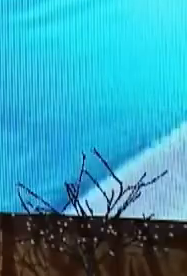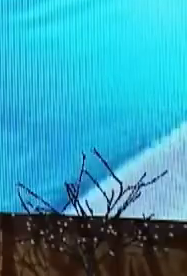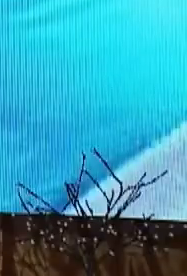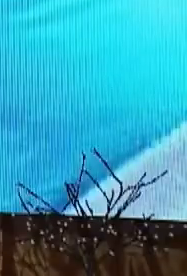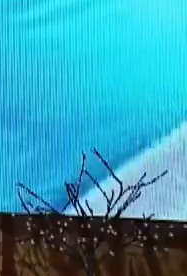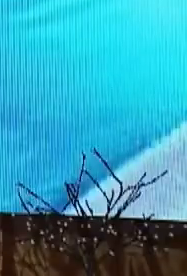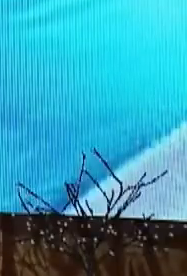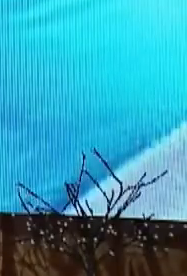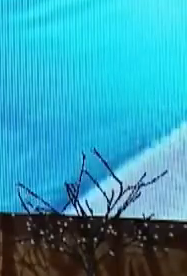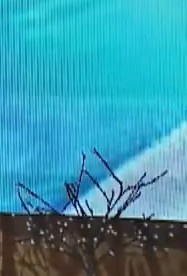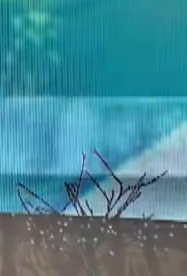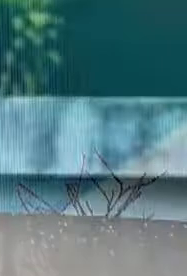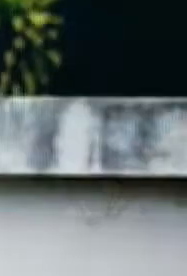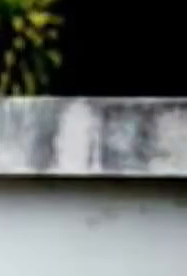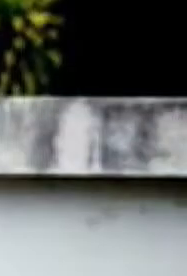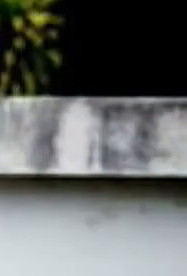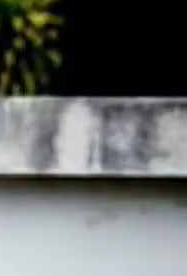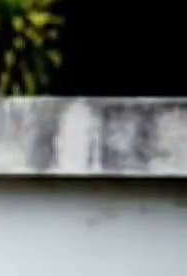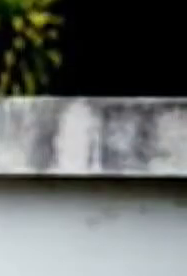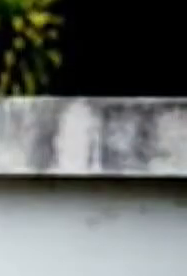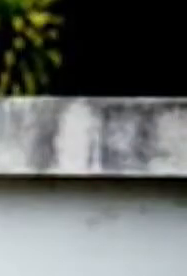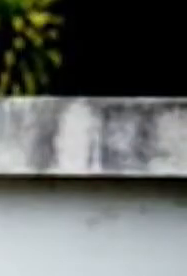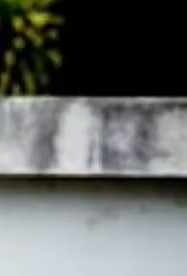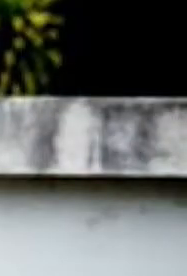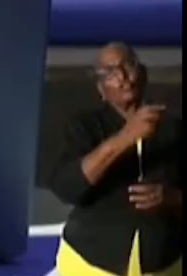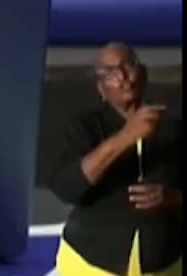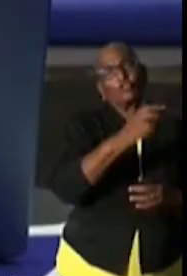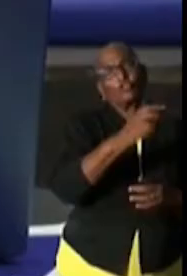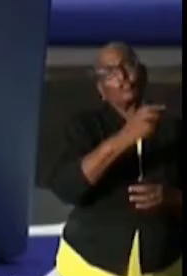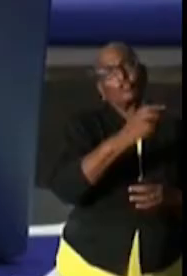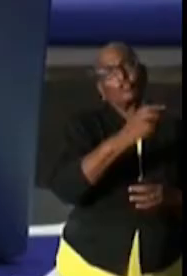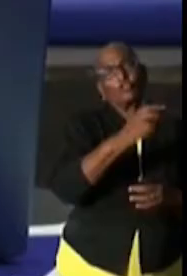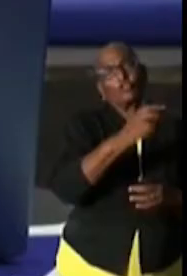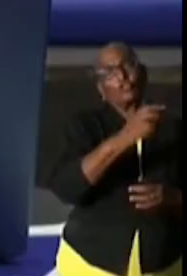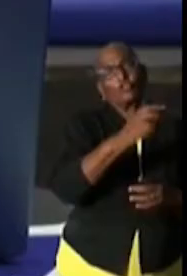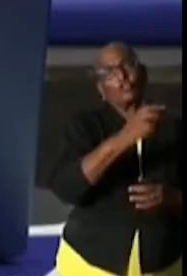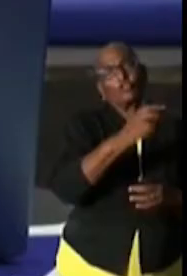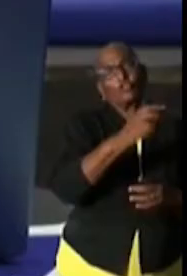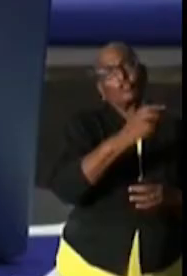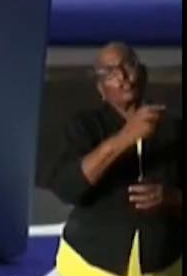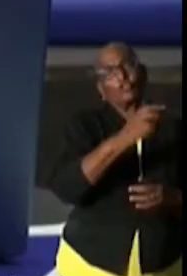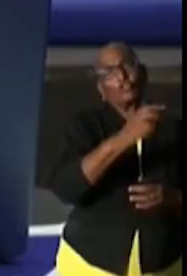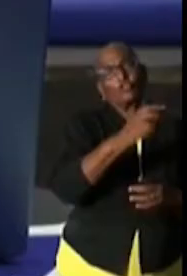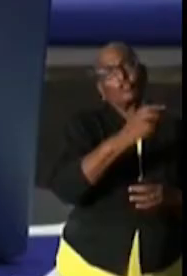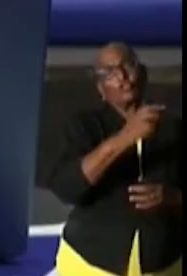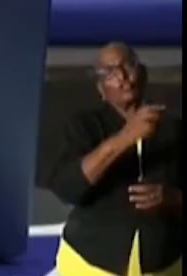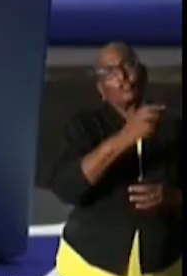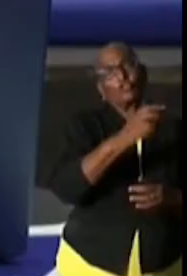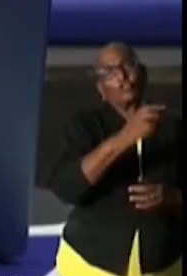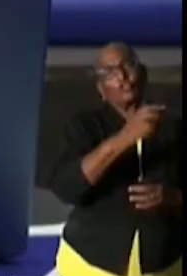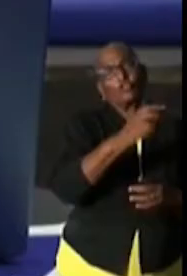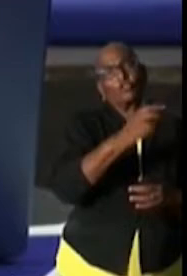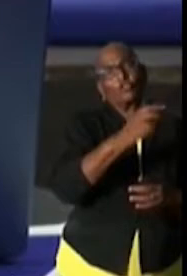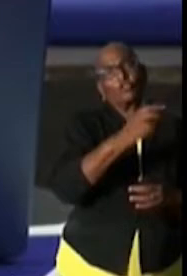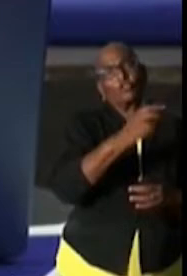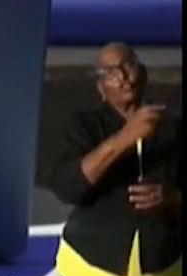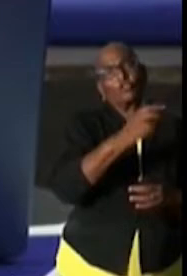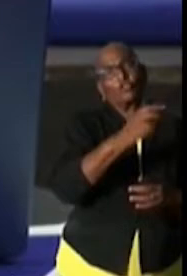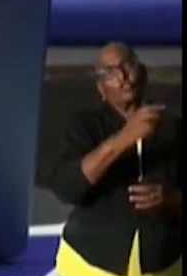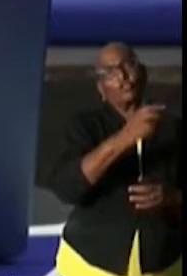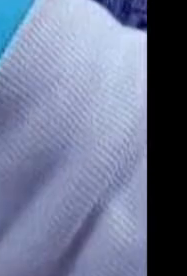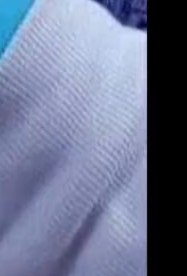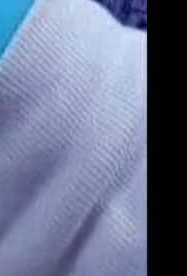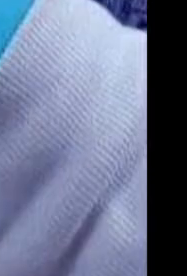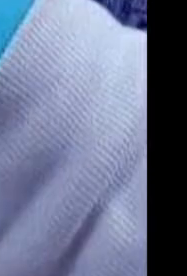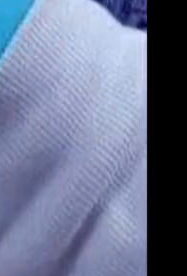Er zijn geen positieve COVID-19 gevallen geregistreerd in de afgelopen 24 uren. Epidemioloog Rajesh